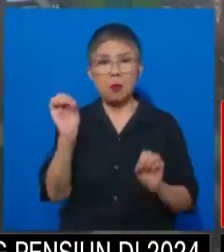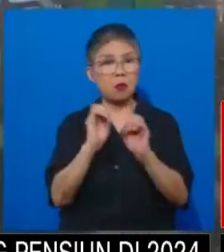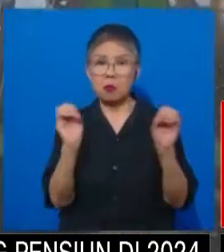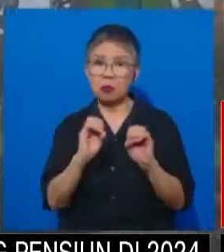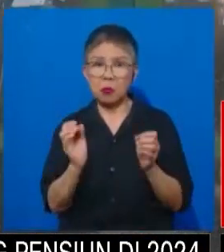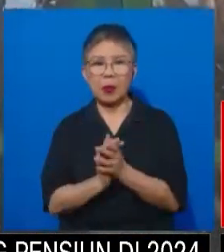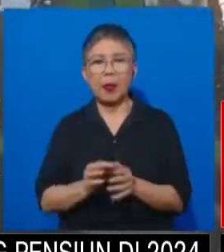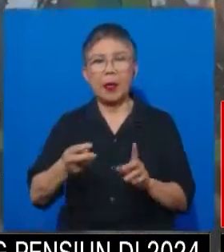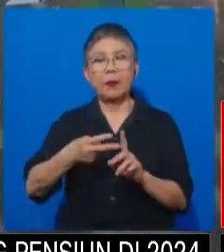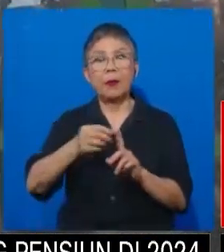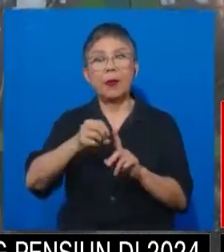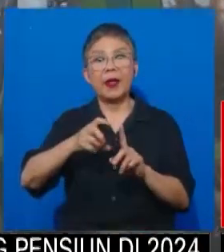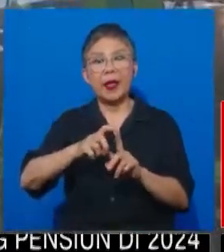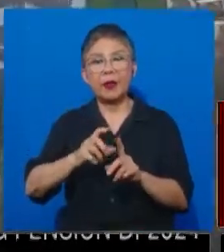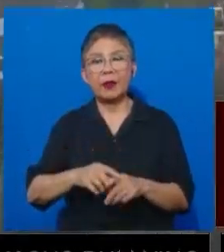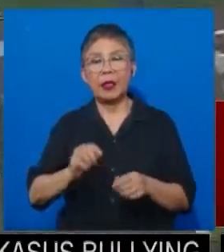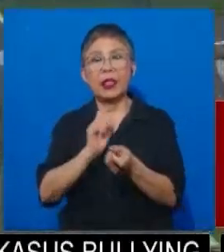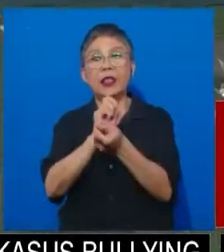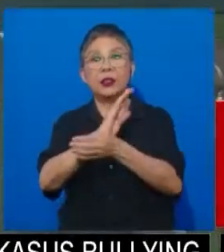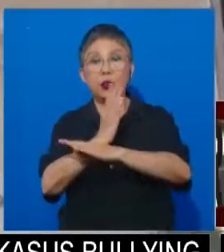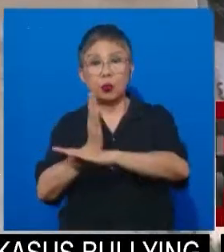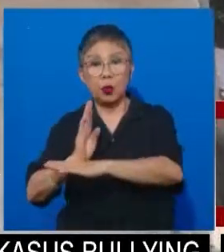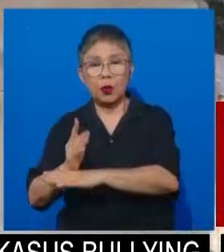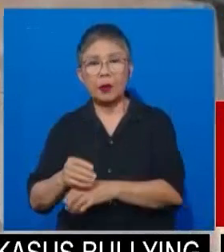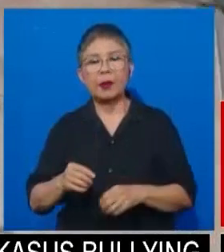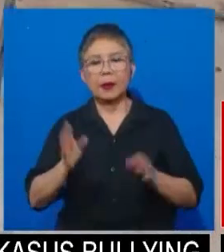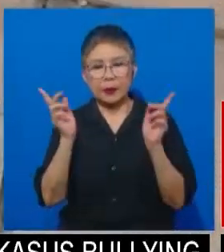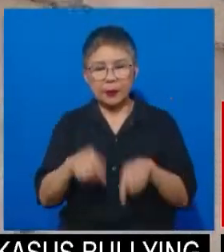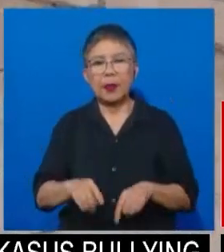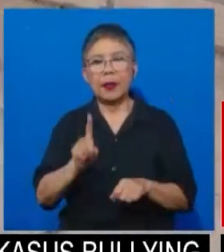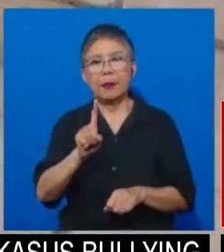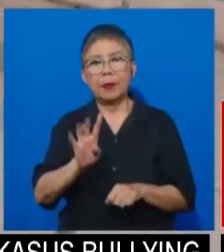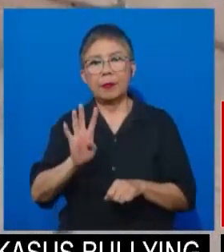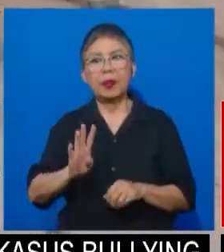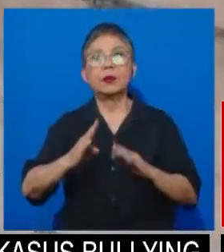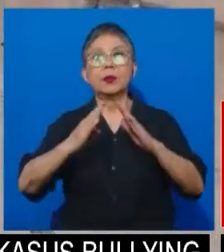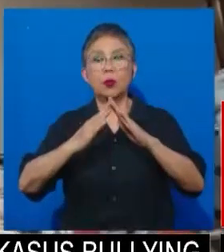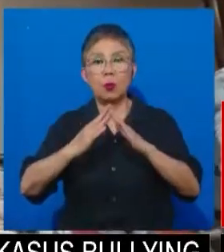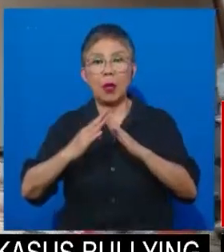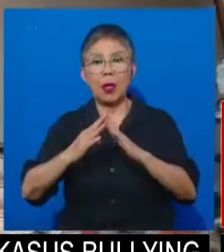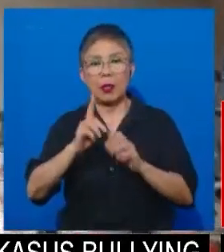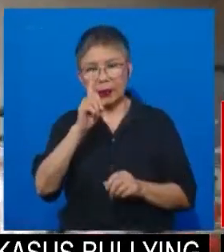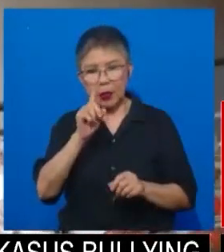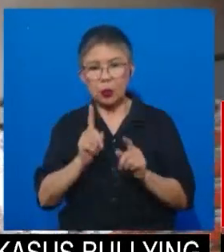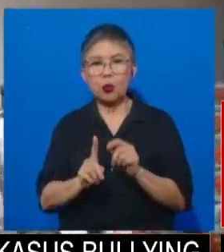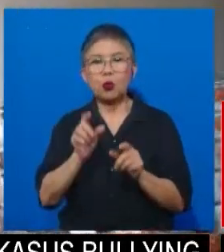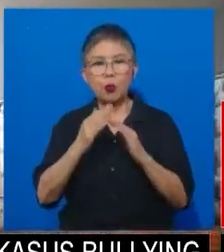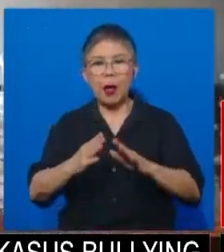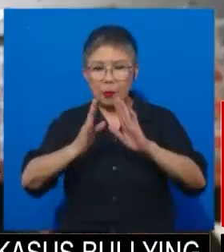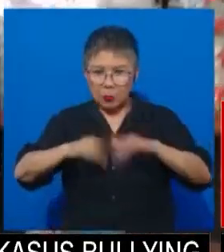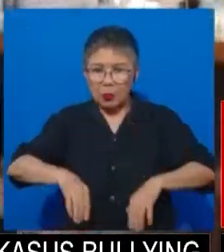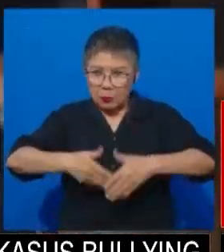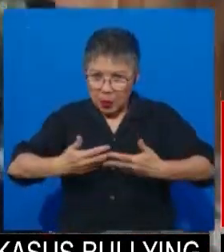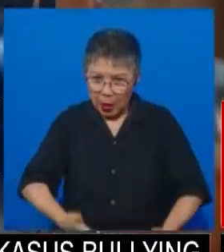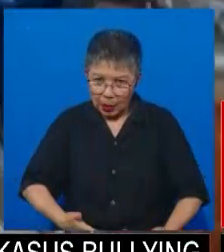Sementara itu, BPBD Situbondo mencatat kerusakan terjadi pada 14 rumah warga dengan satu rumah rusak parah. Tidak ada korban dalam